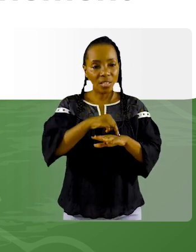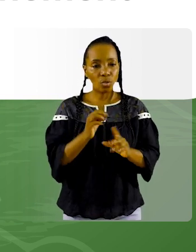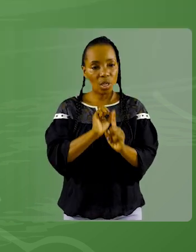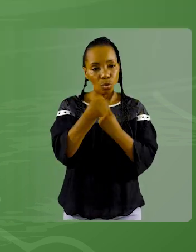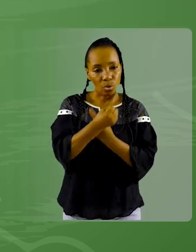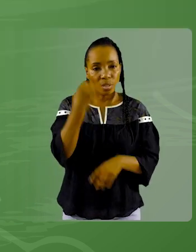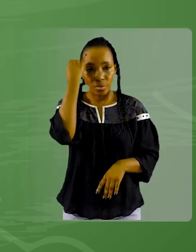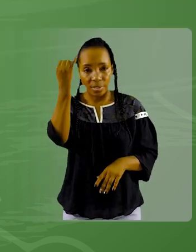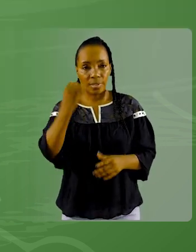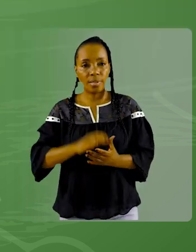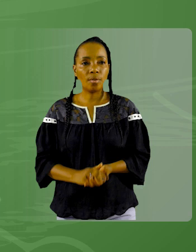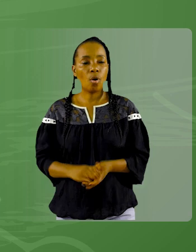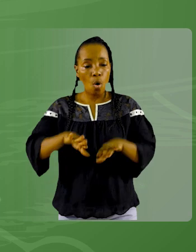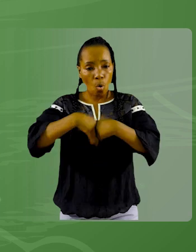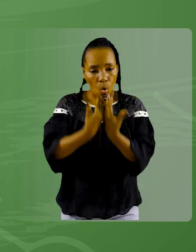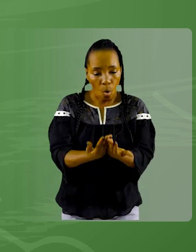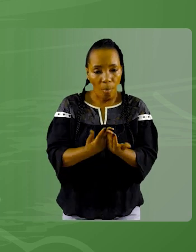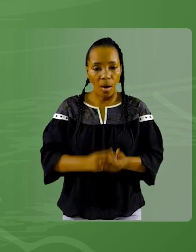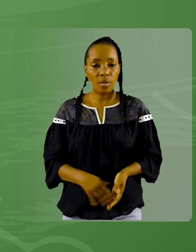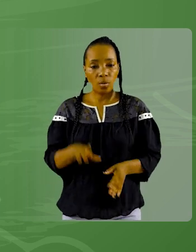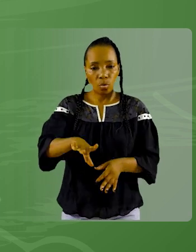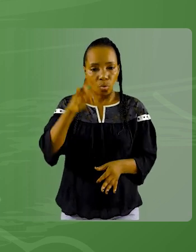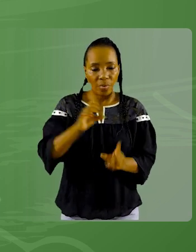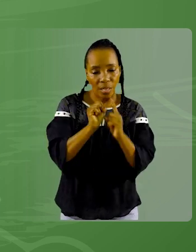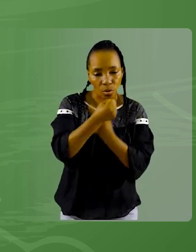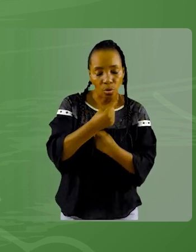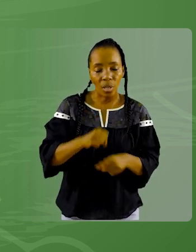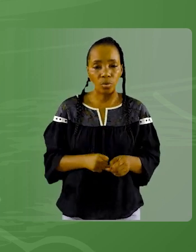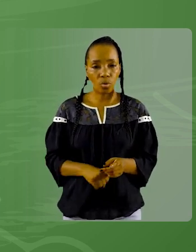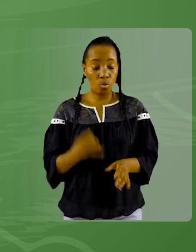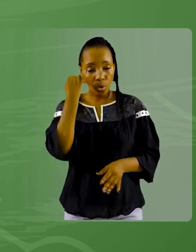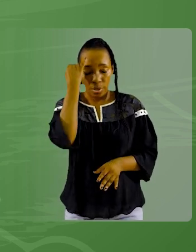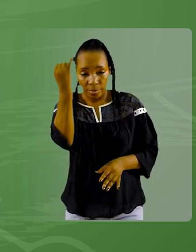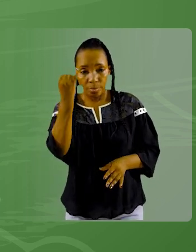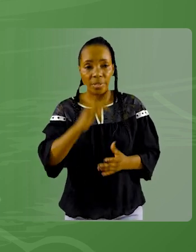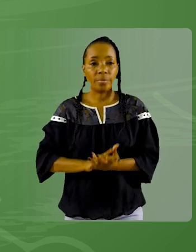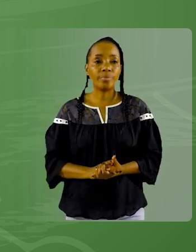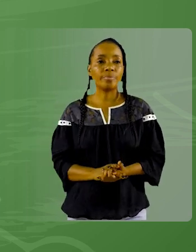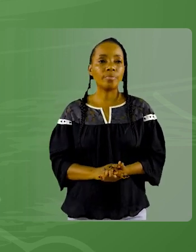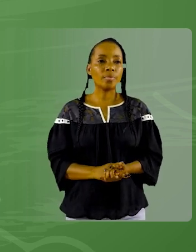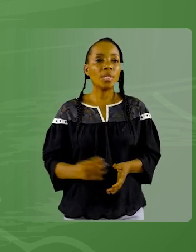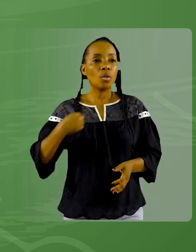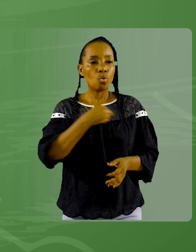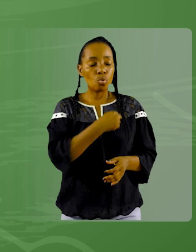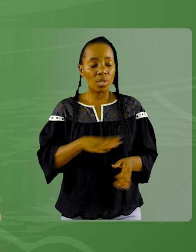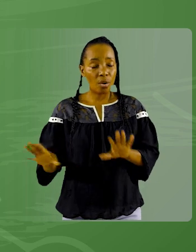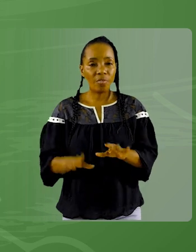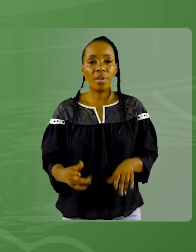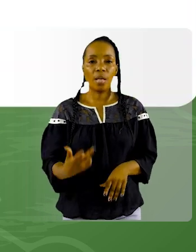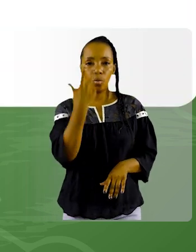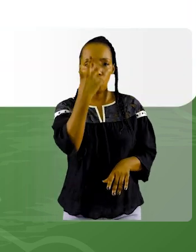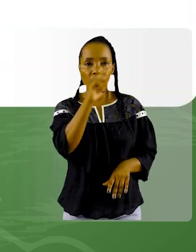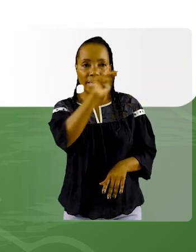d'argumentation. Comment identifier la situation d'argumentation? Eh bien, pour identifier la situation d'argumentation, nous allons procéder en 3